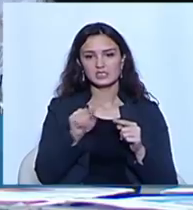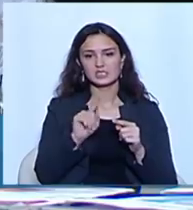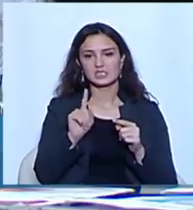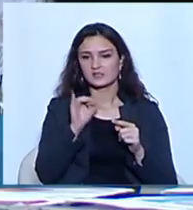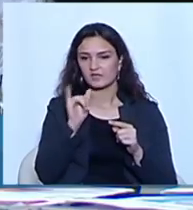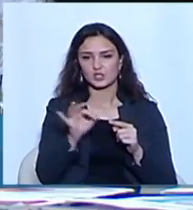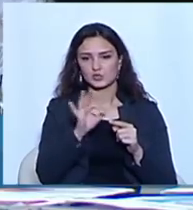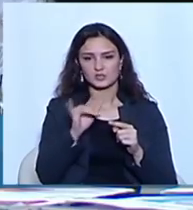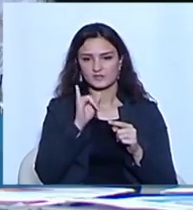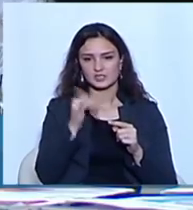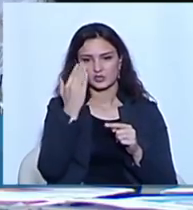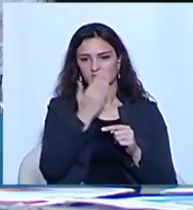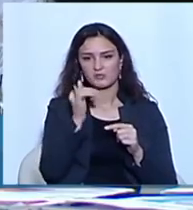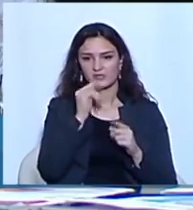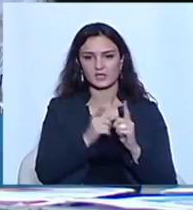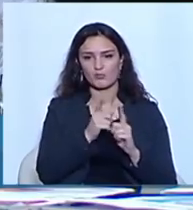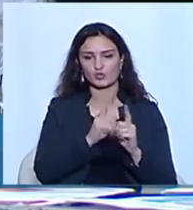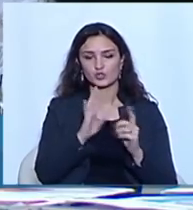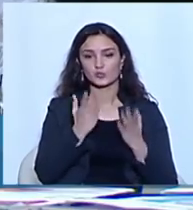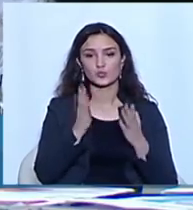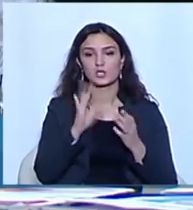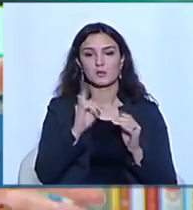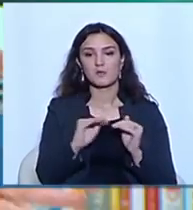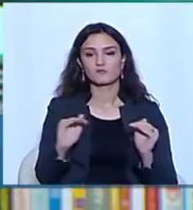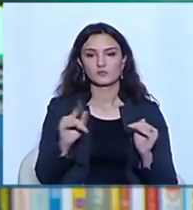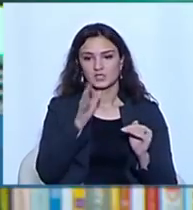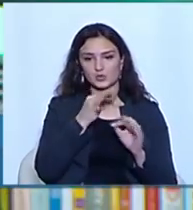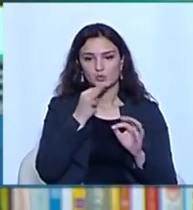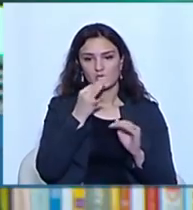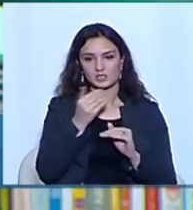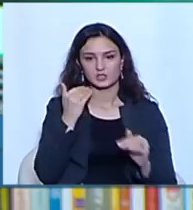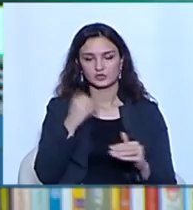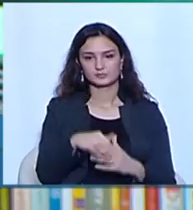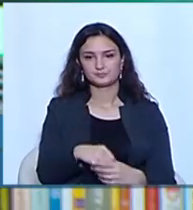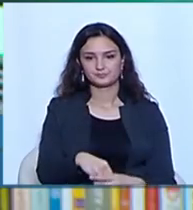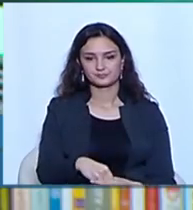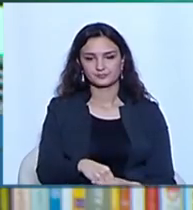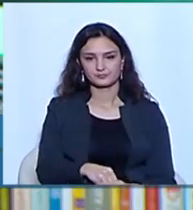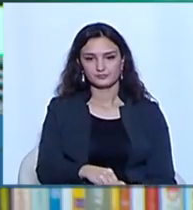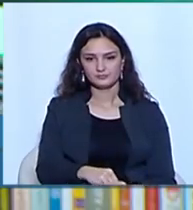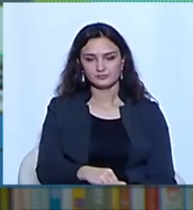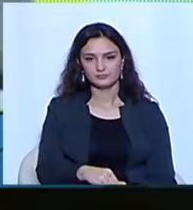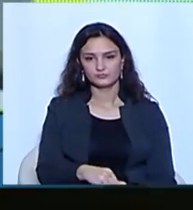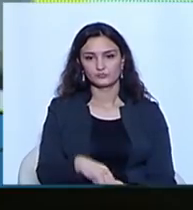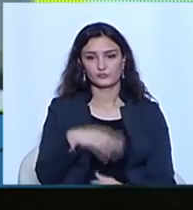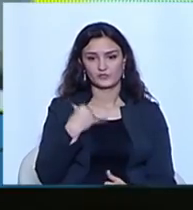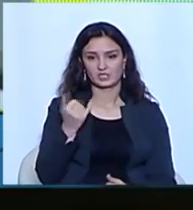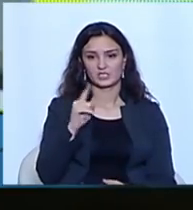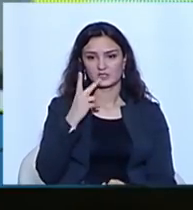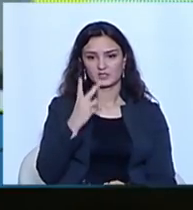რასაც ვერასოდეს საზოგადოება ვერ გამოასწორებს, თუ არა ბავშვობის და ადრეულ ასაკში. არა, მომავლისთვის რა, ჩვენ ახლა დღეს რას